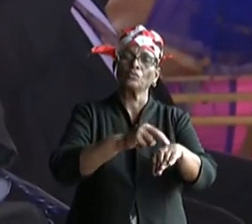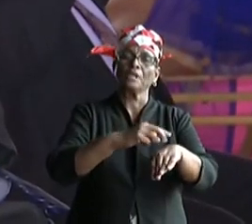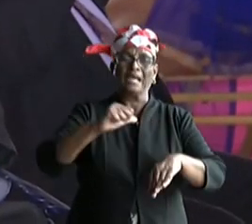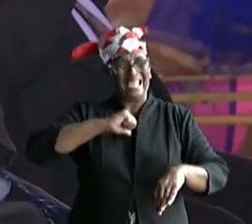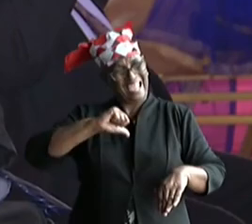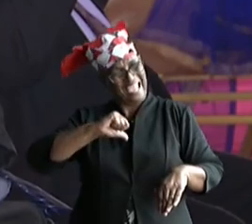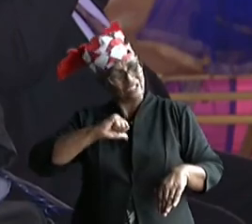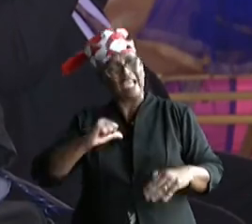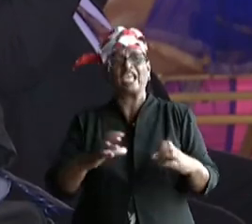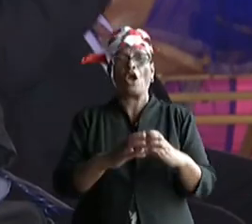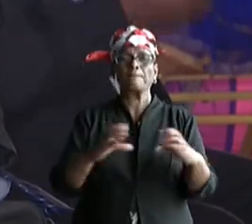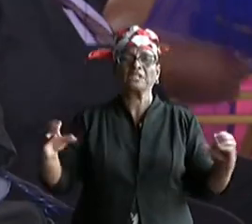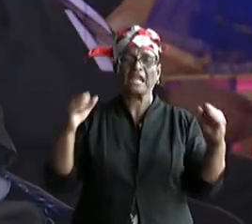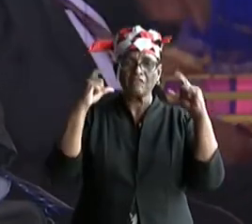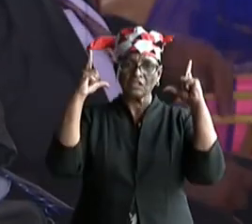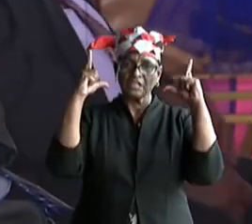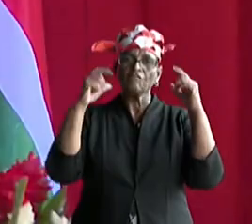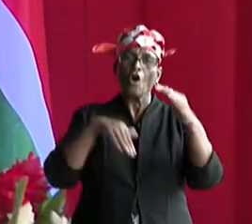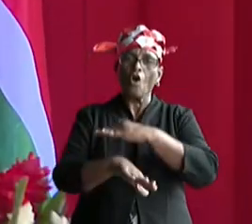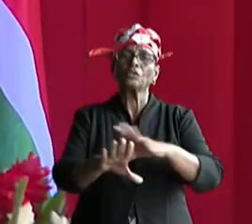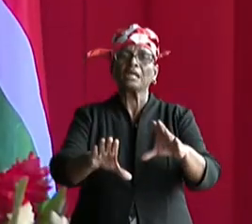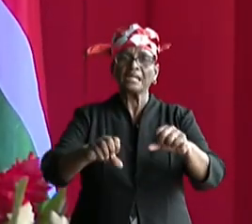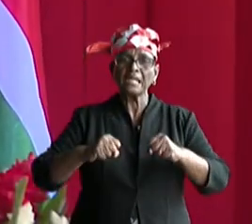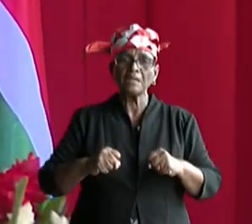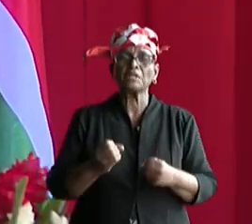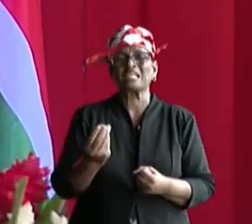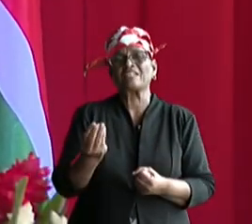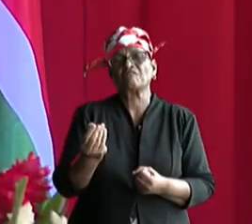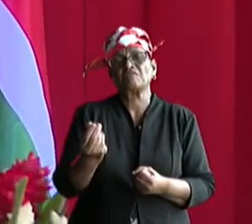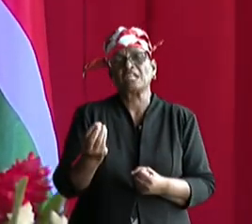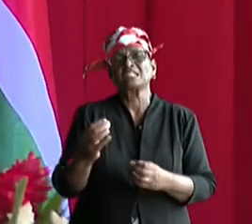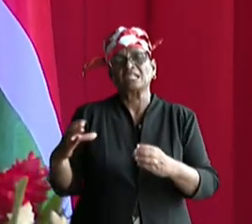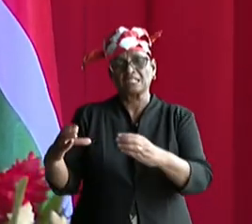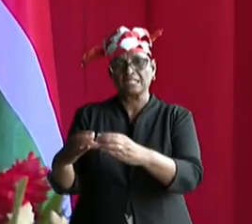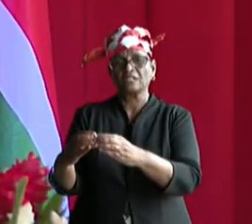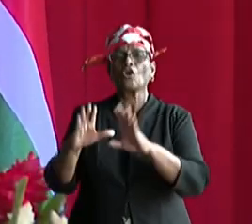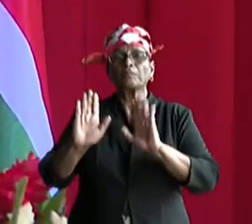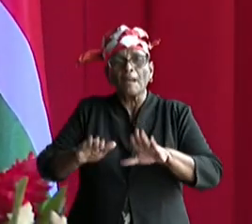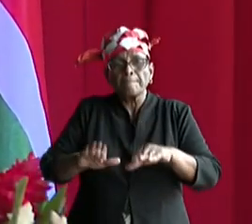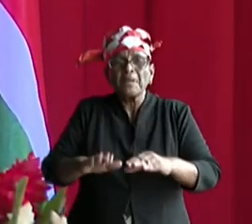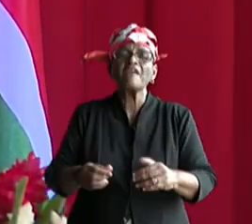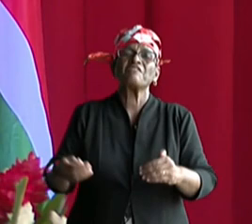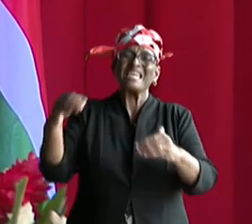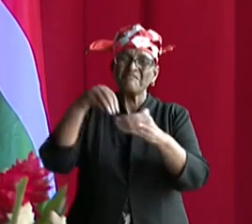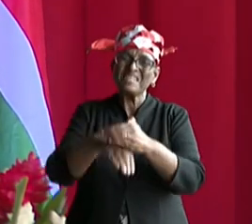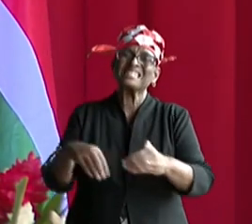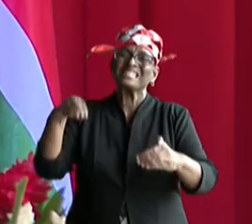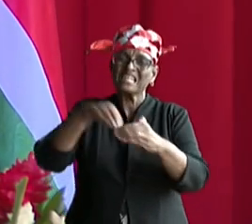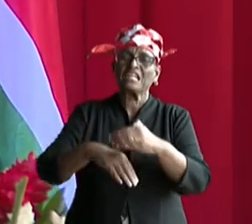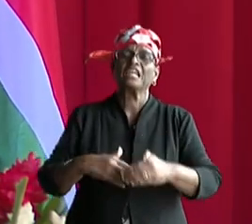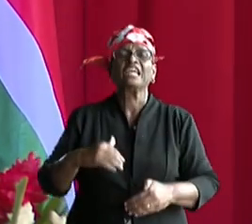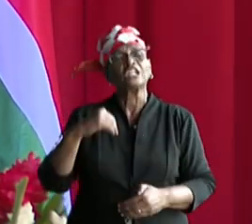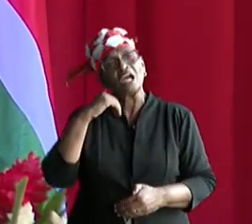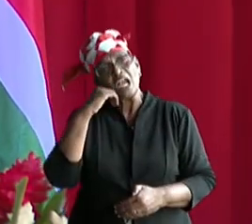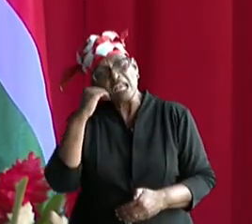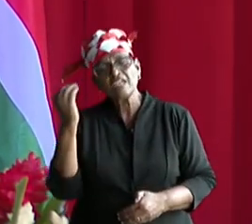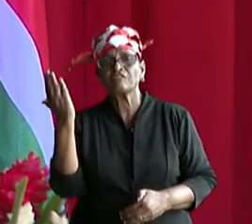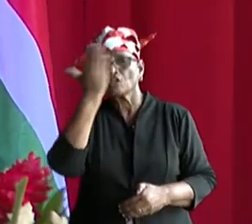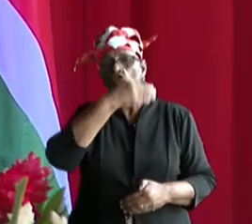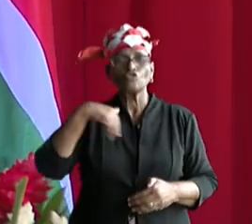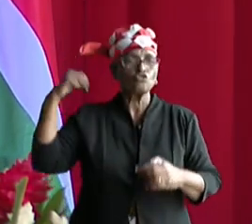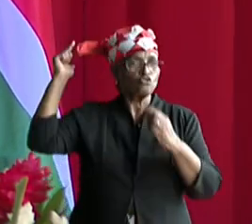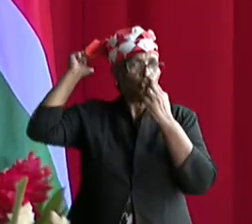eigen bedrijfsleven, ondernemers en de financiële sector om te blijven investeren in Lobby Stranang.